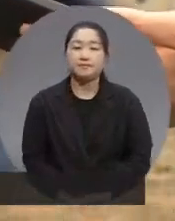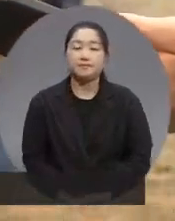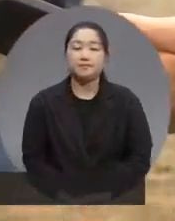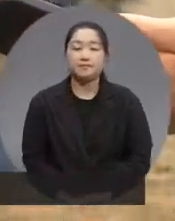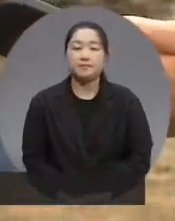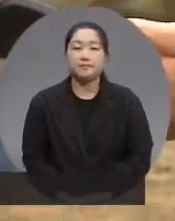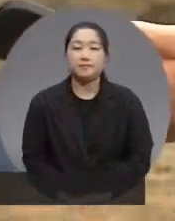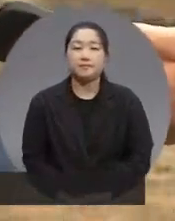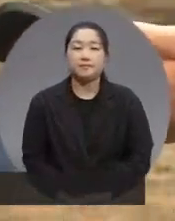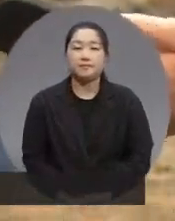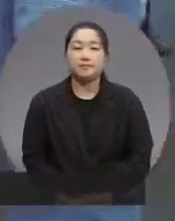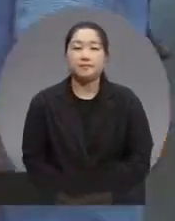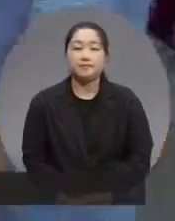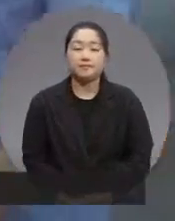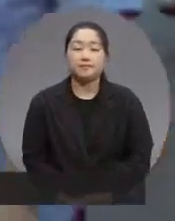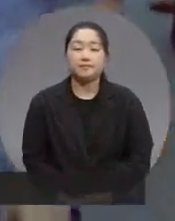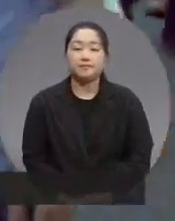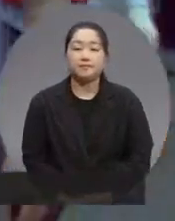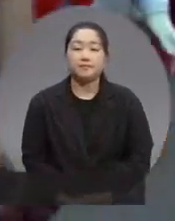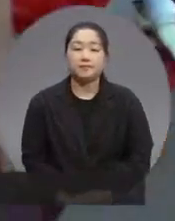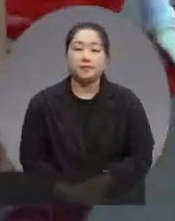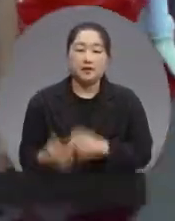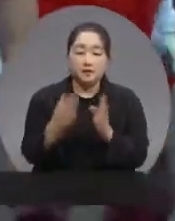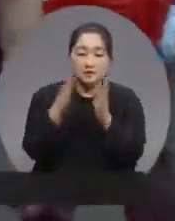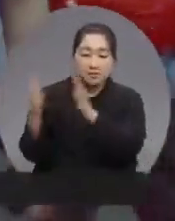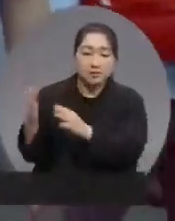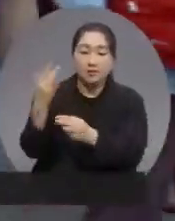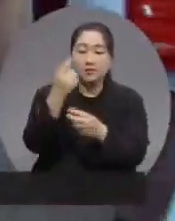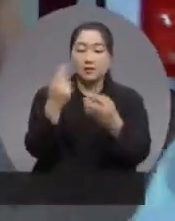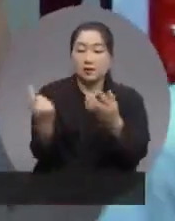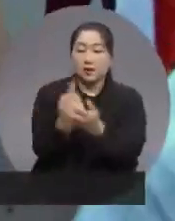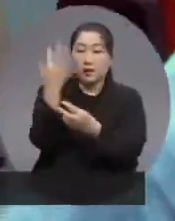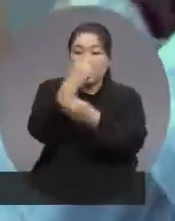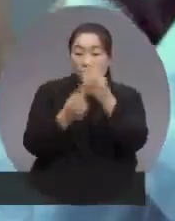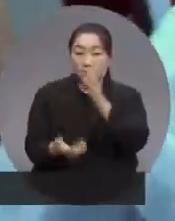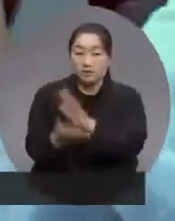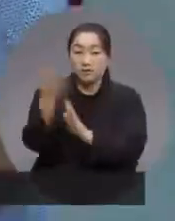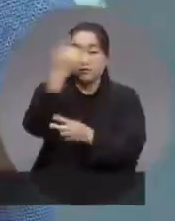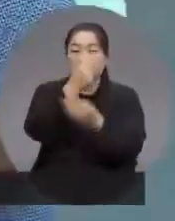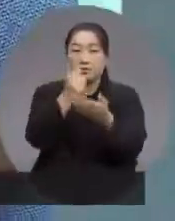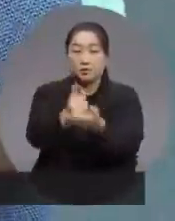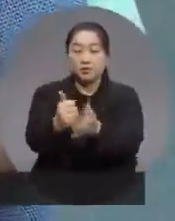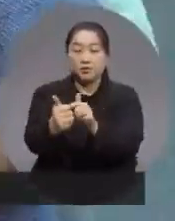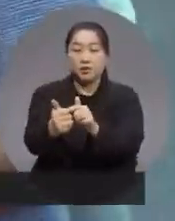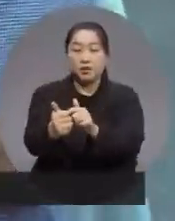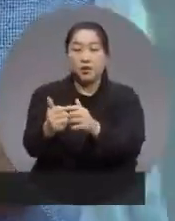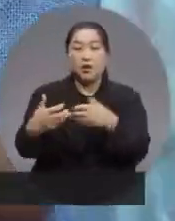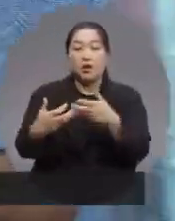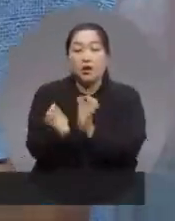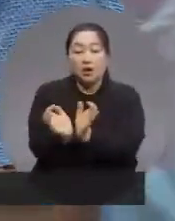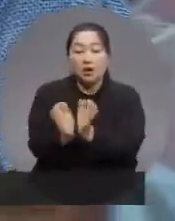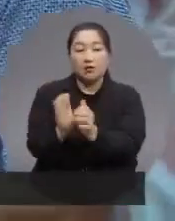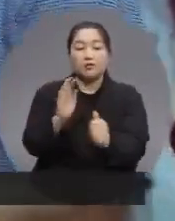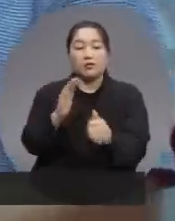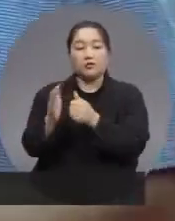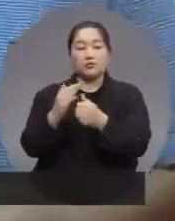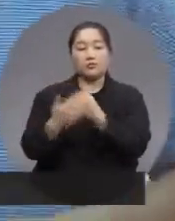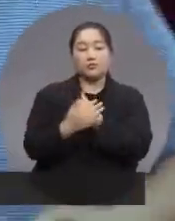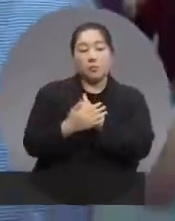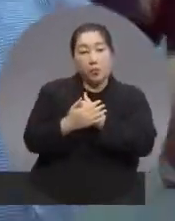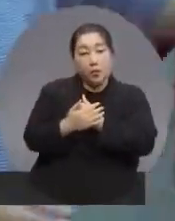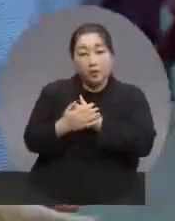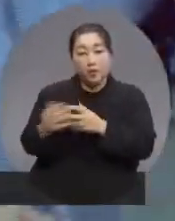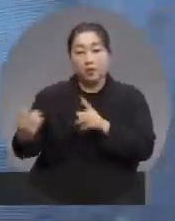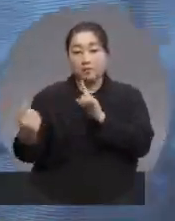판단이 좀 필요하다고 생각합니다. 한편 여당 소속인 이범석 청주시장은 당 차원의 지원을 호소하기 위해